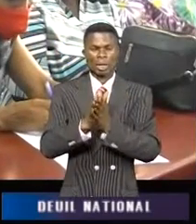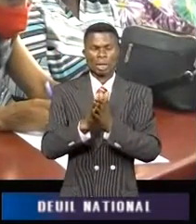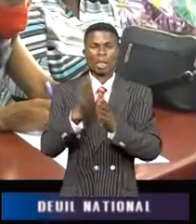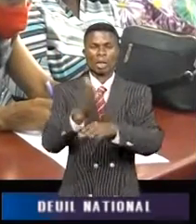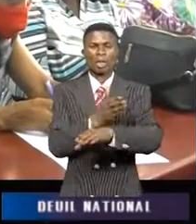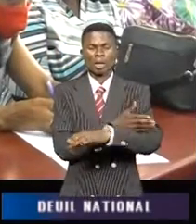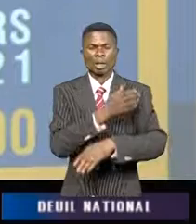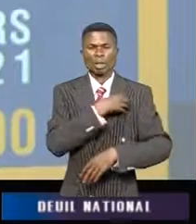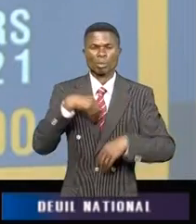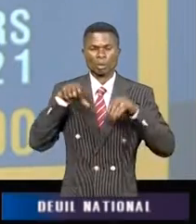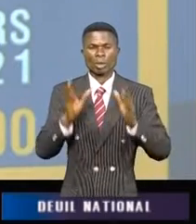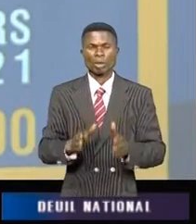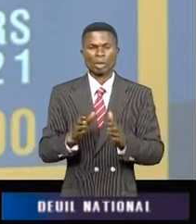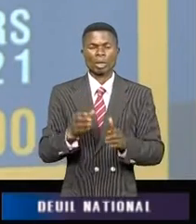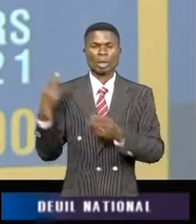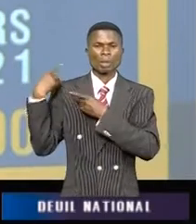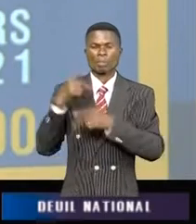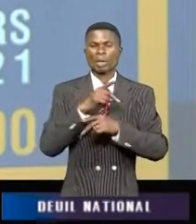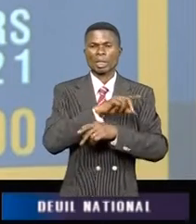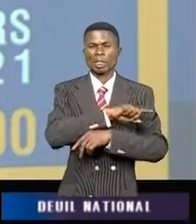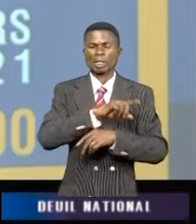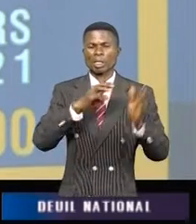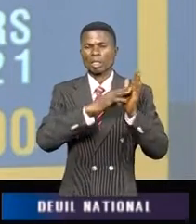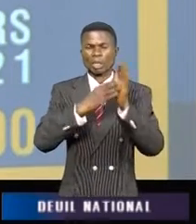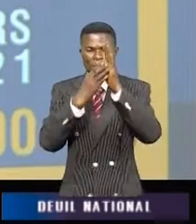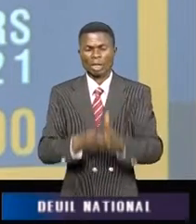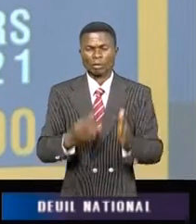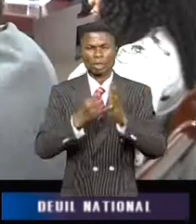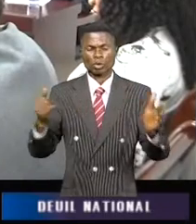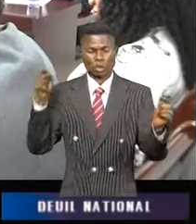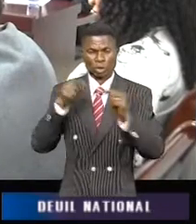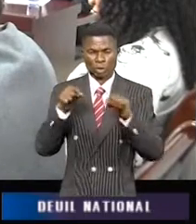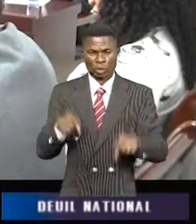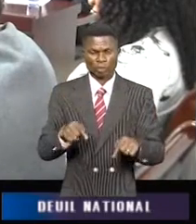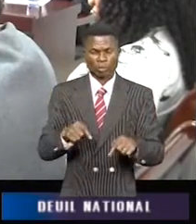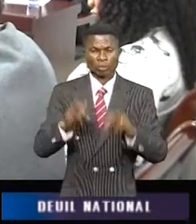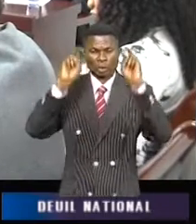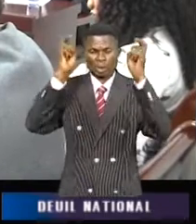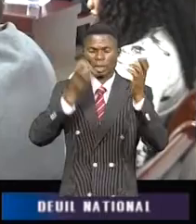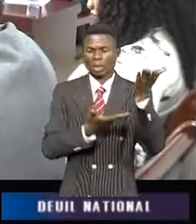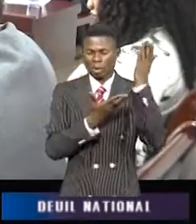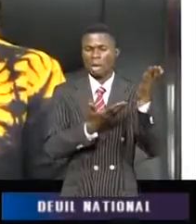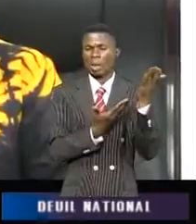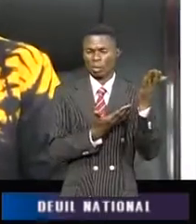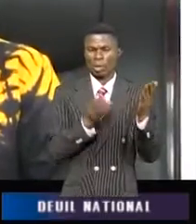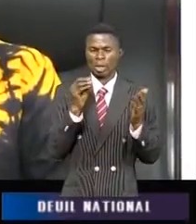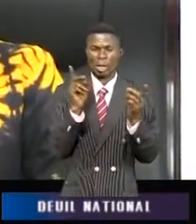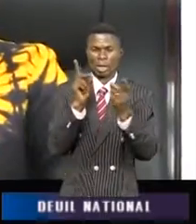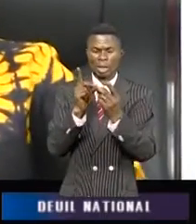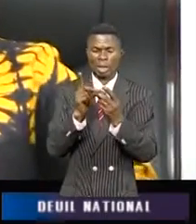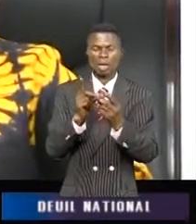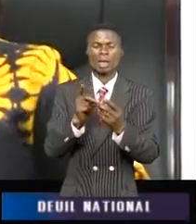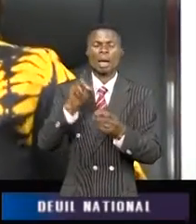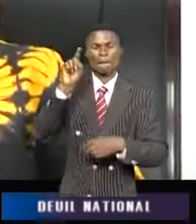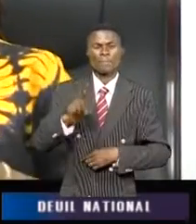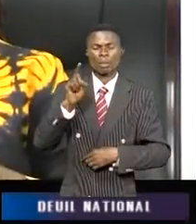la femme congolaise de 1960 à nos jours. Quelle perspective d'avenir ? Ce principal thème dont la pertinence rencontre les passions de